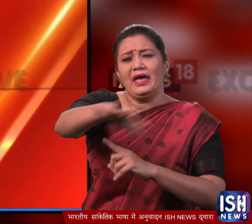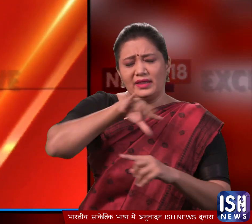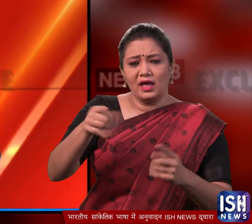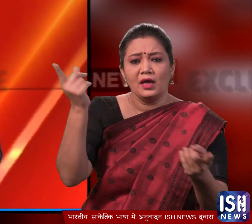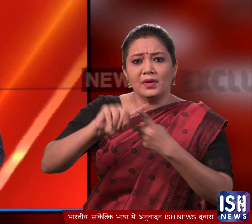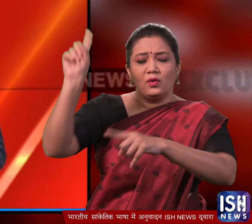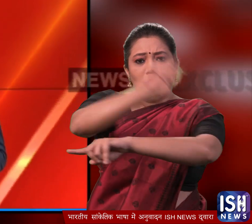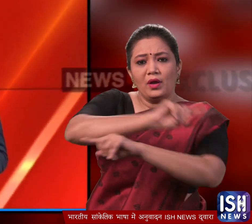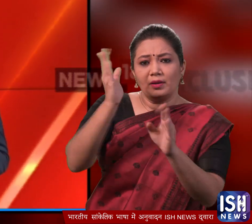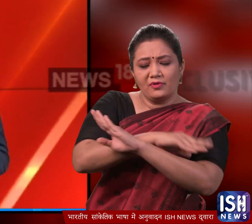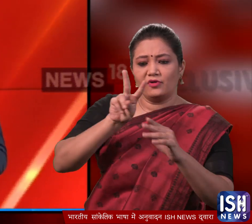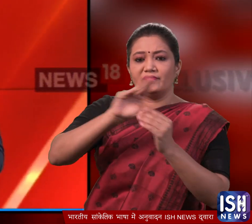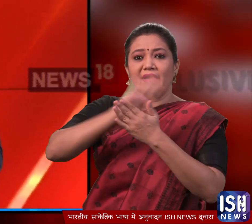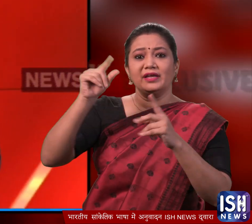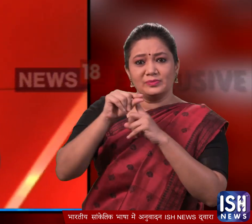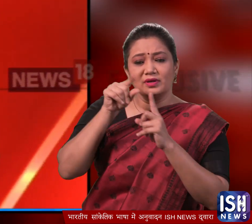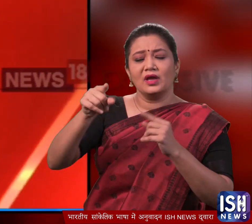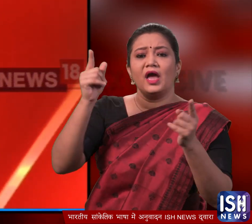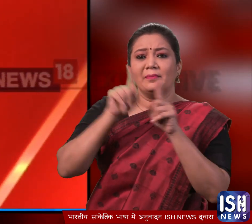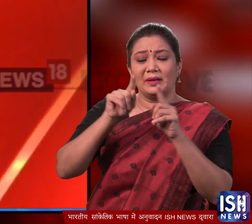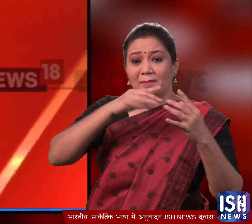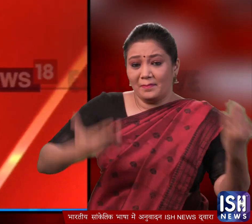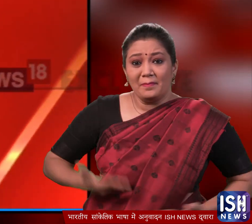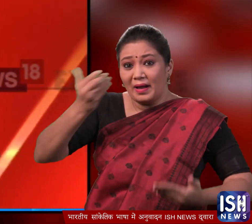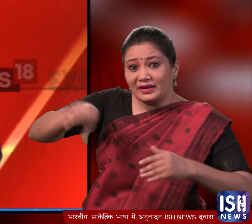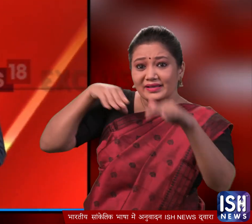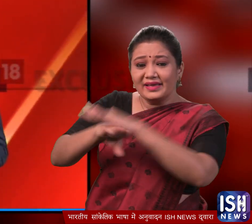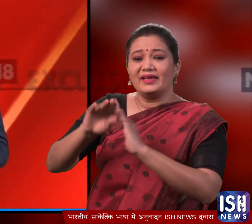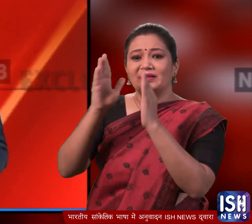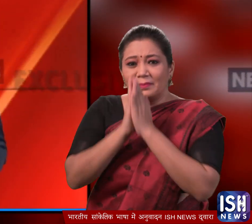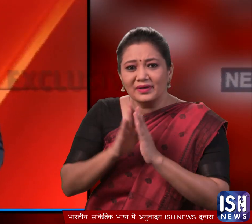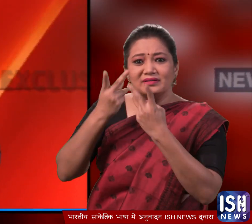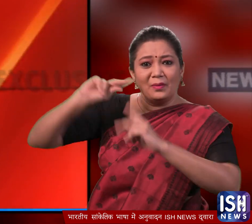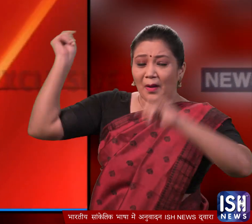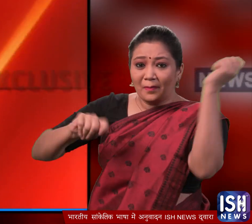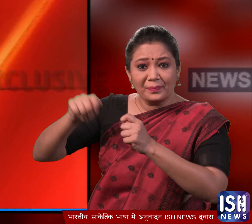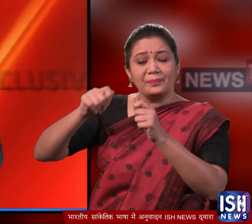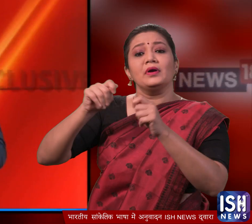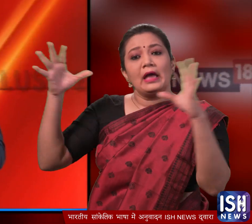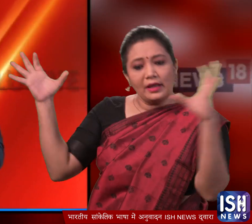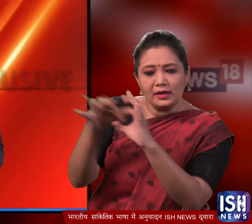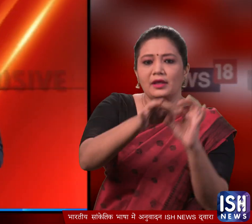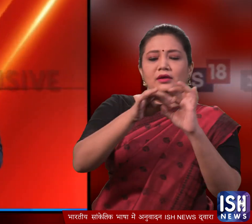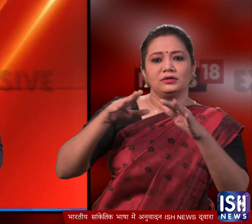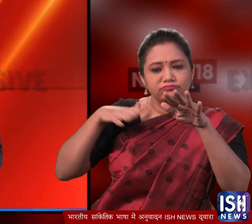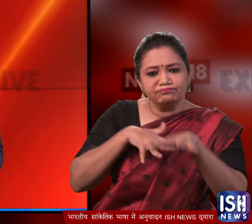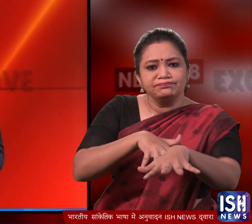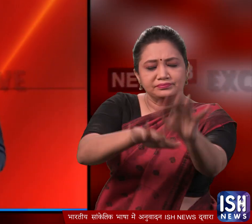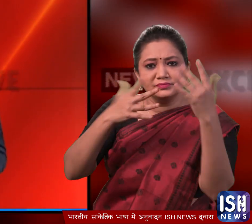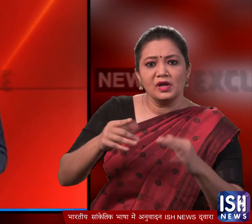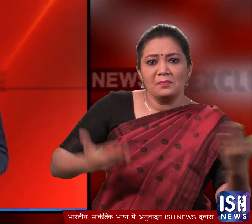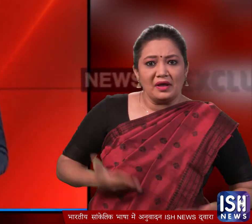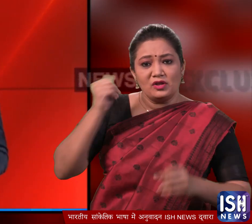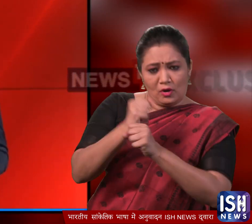एक दिन पहले वीएचपी ने बांग्लादेश में पूजा पंडालों और मंदिरों पर हमले के विरोध में जुलूस निकाला, जिसका मकसद बांग्लादेश सरकार तक